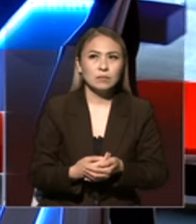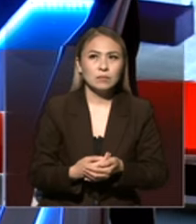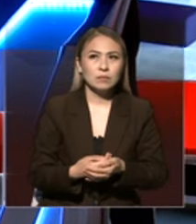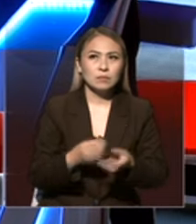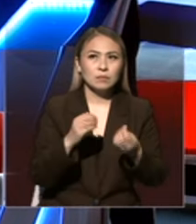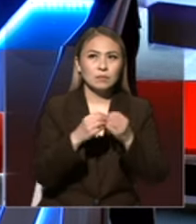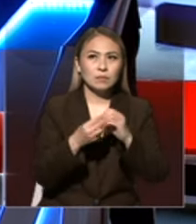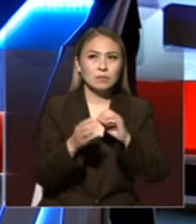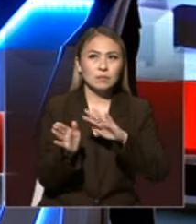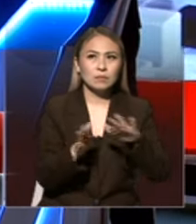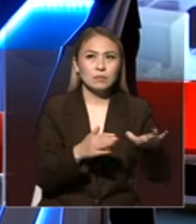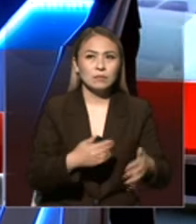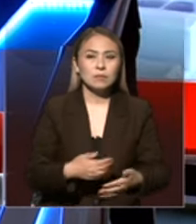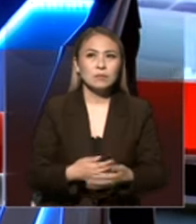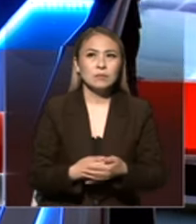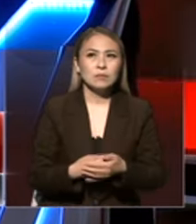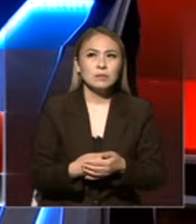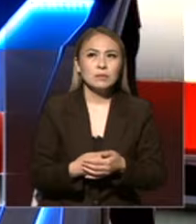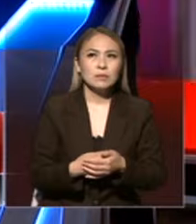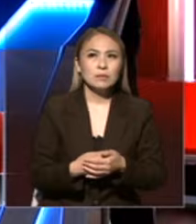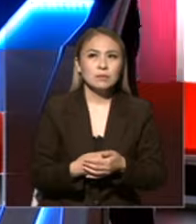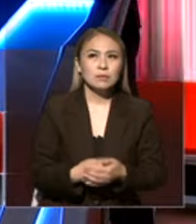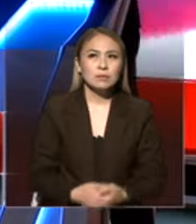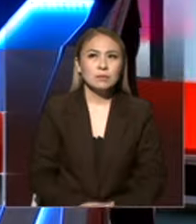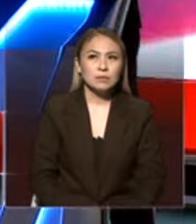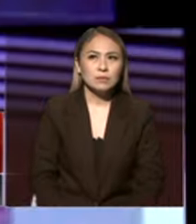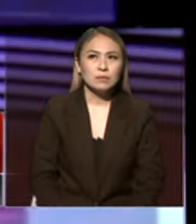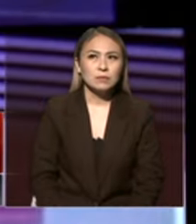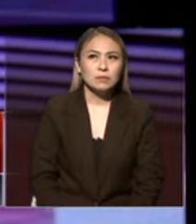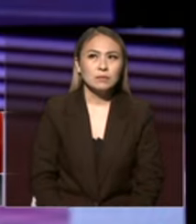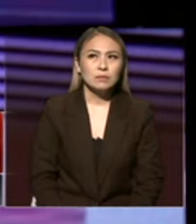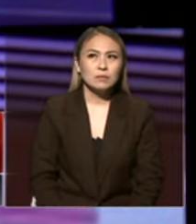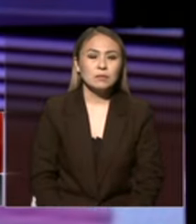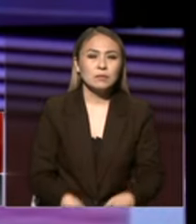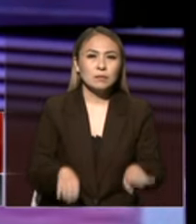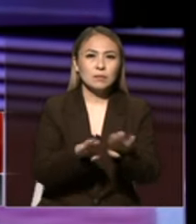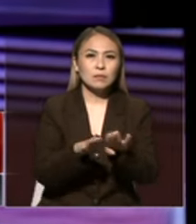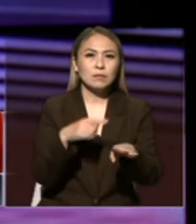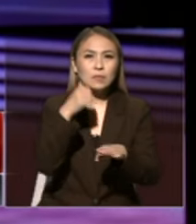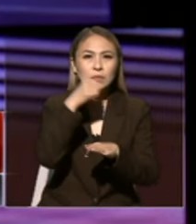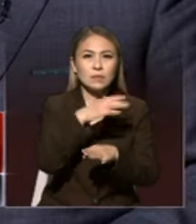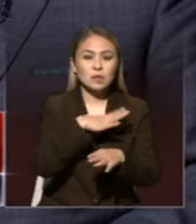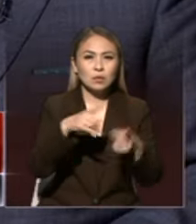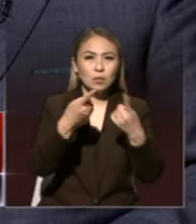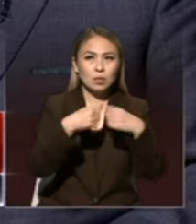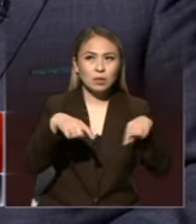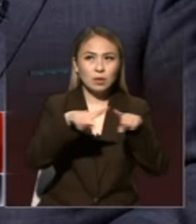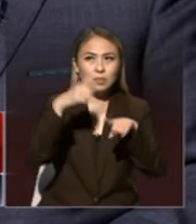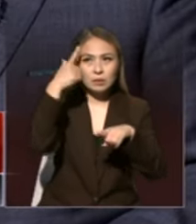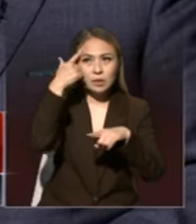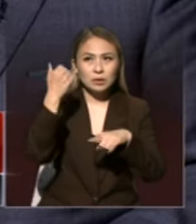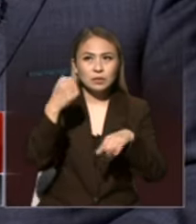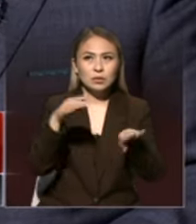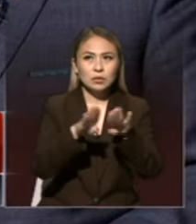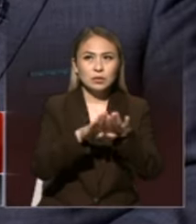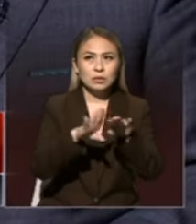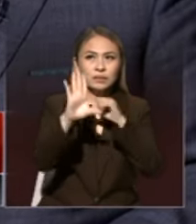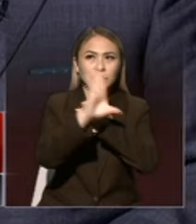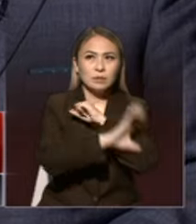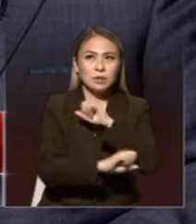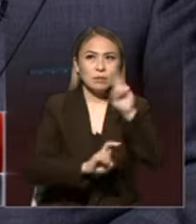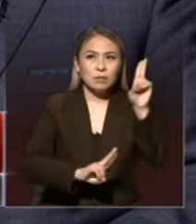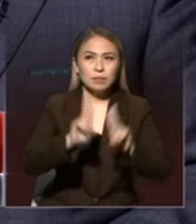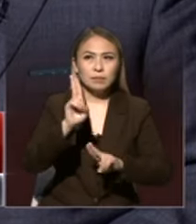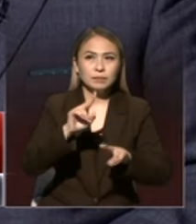проблема бұны тақырыптан асып, соқшын жерге беріп қойғандар бар ғой. Иә. Мысалы, енді оны несін жасырамыз? Қоғам біледі ғой оны. Иә. Бірақ соңында механизм мен